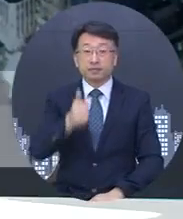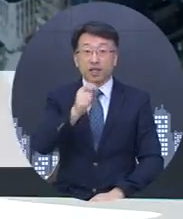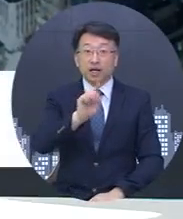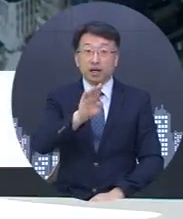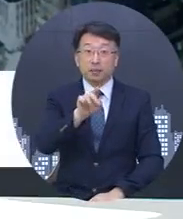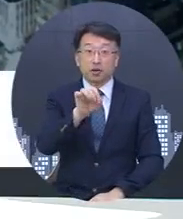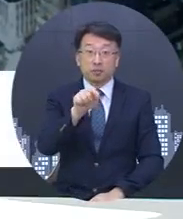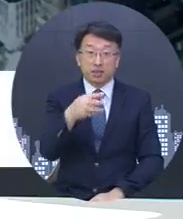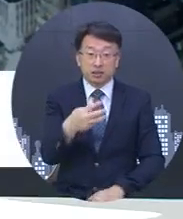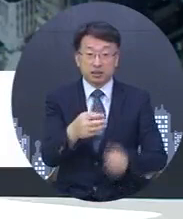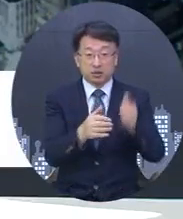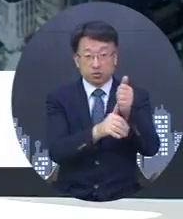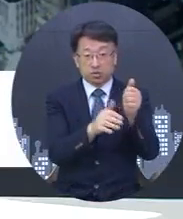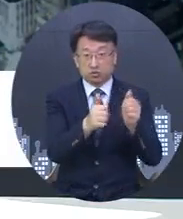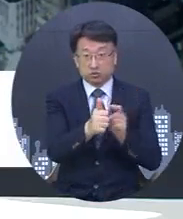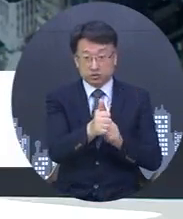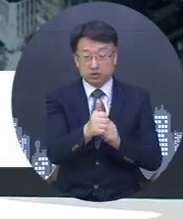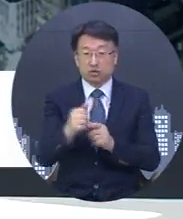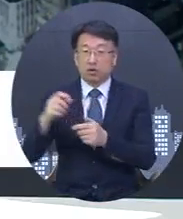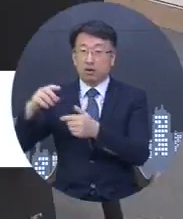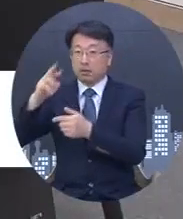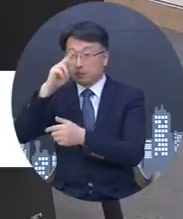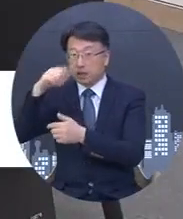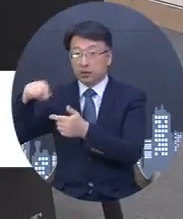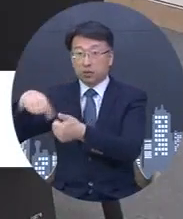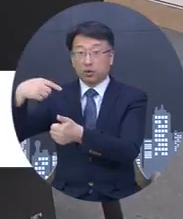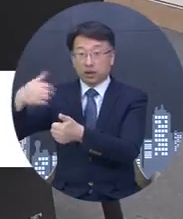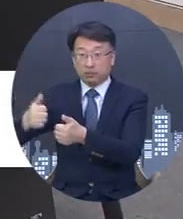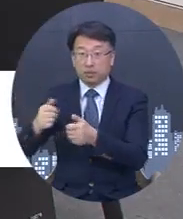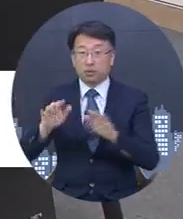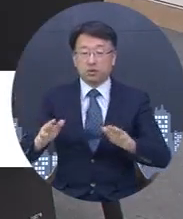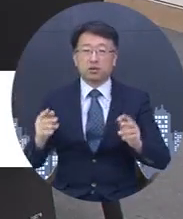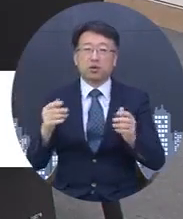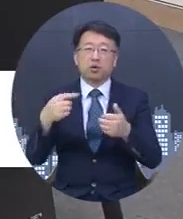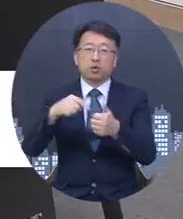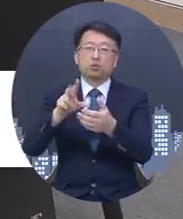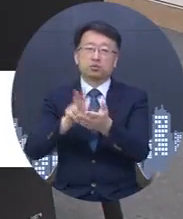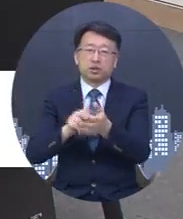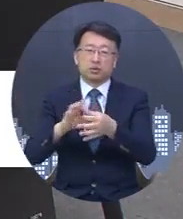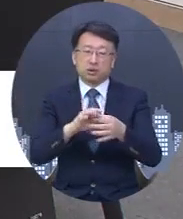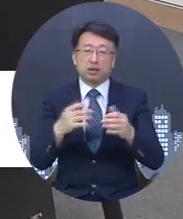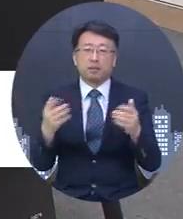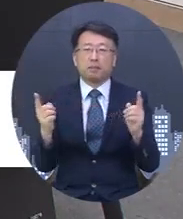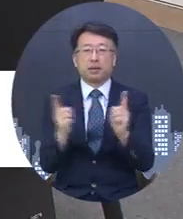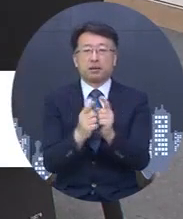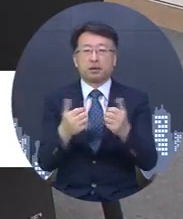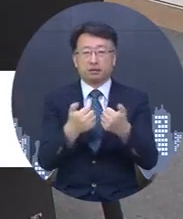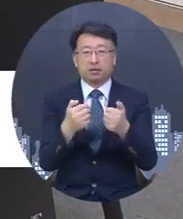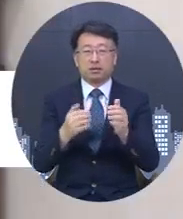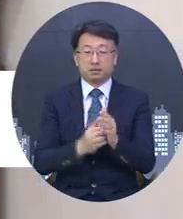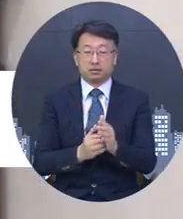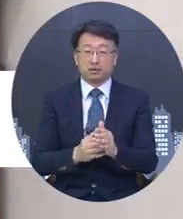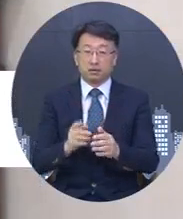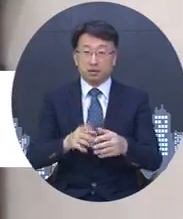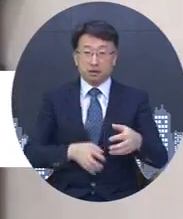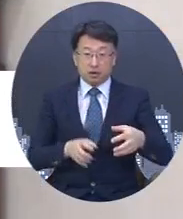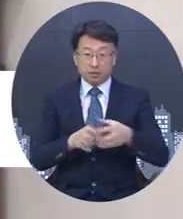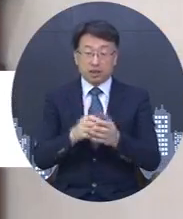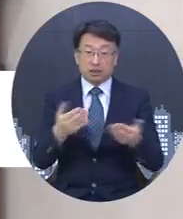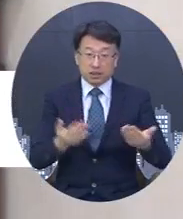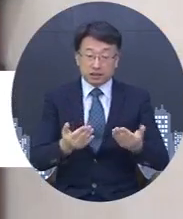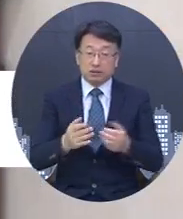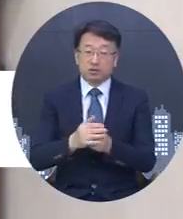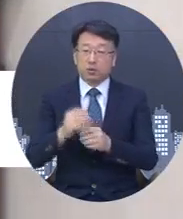하병필 도지사 권한대행과 박종훈 교육감이 오늘 교육 현안 점검을 위한 간담회를 열어 협력 사업을 점검하고